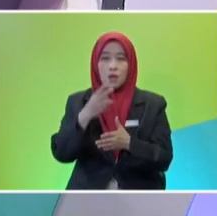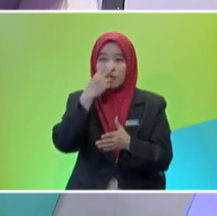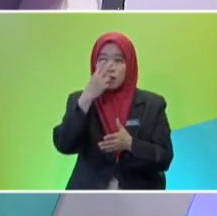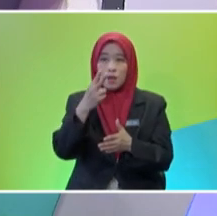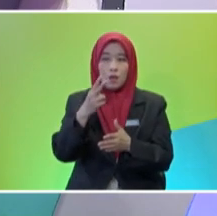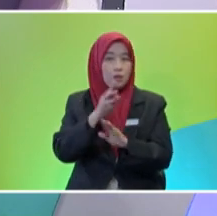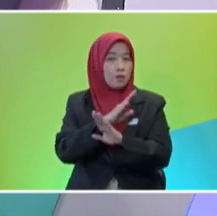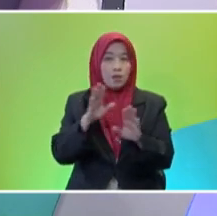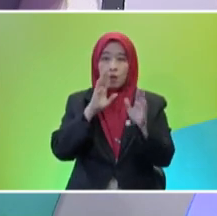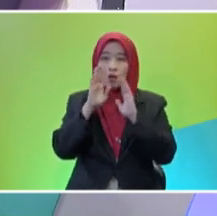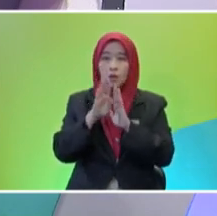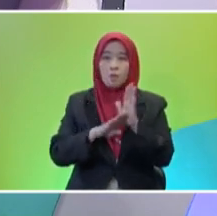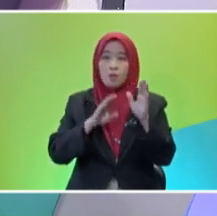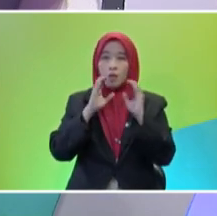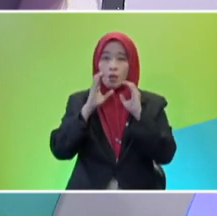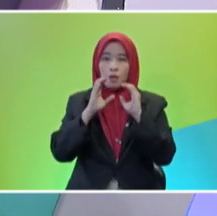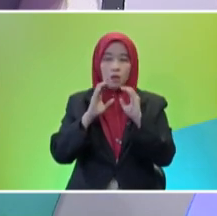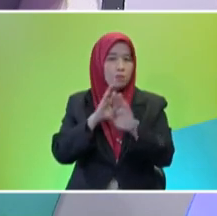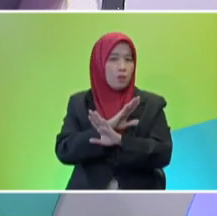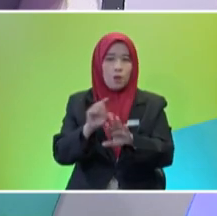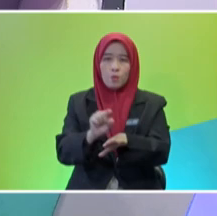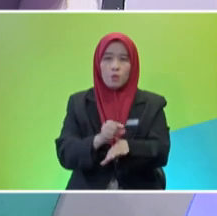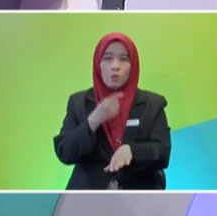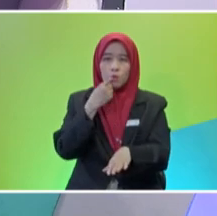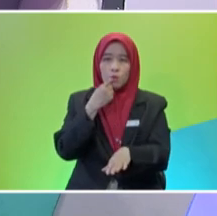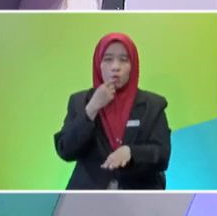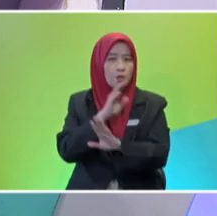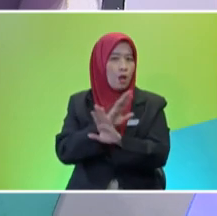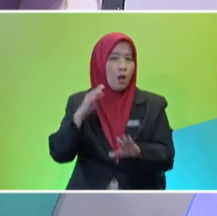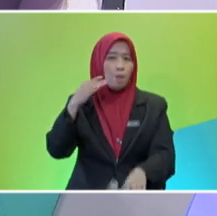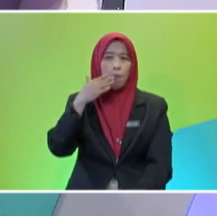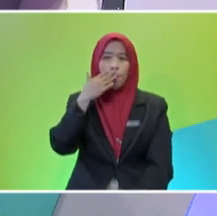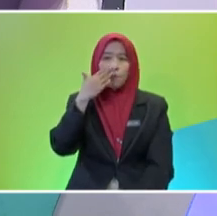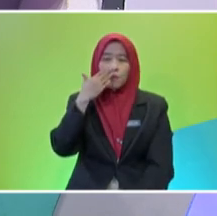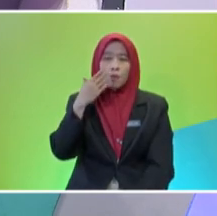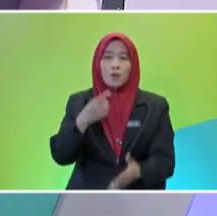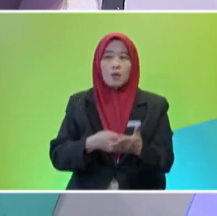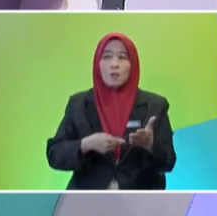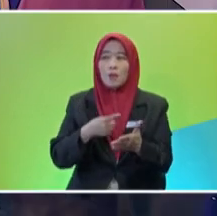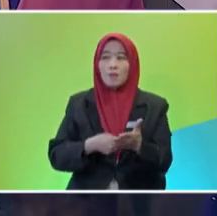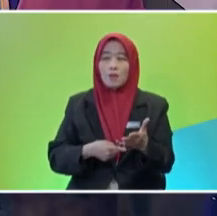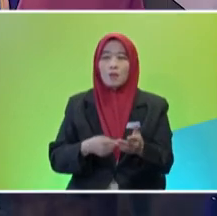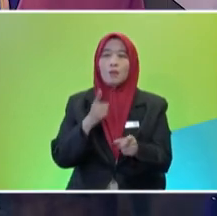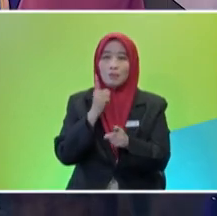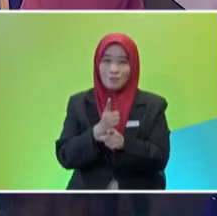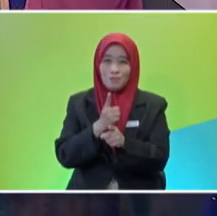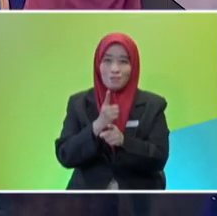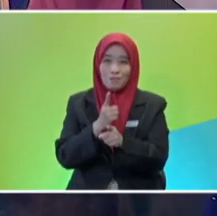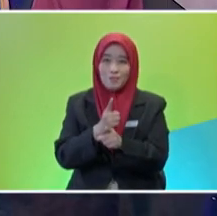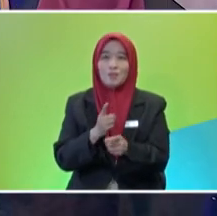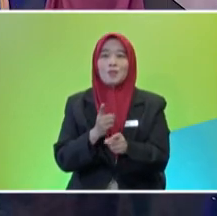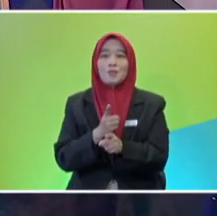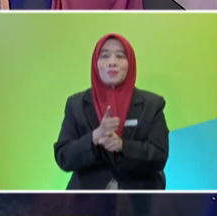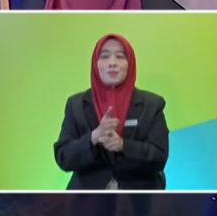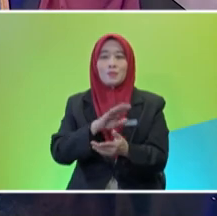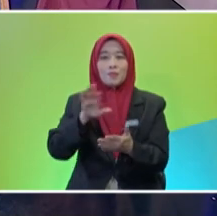Tak gunakan mulut. Tak gunakan hidung, tak bawa apa-apa. Okey. Betul. Tepuk untuk semua.